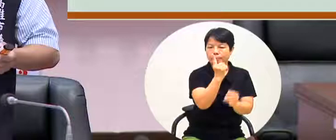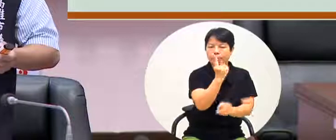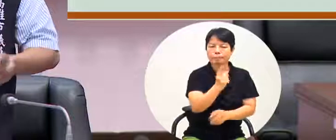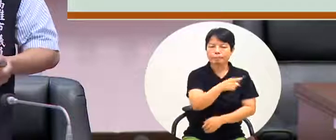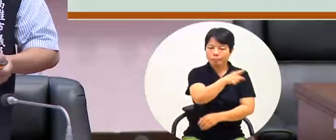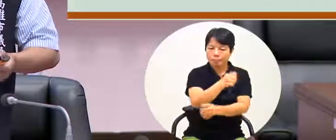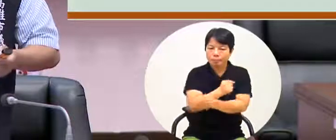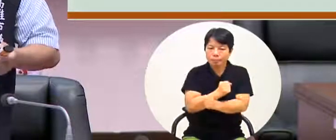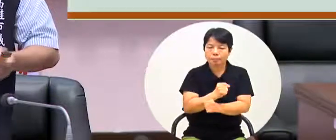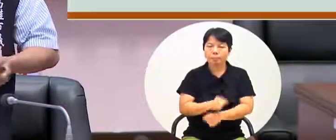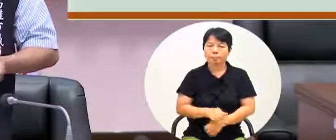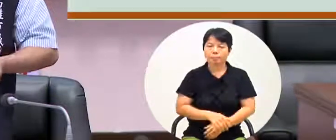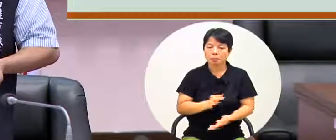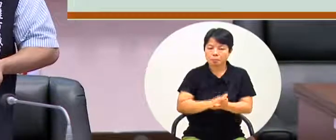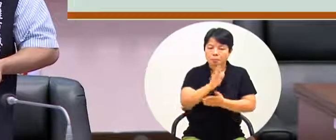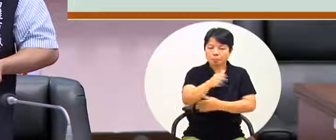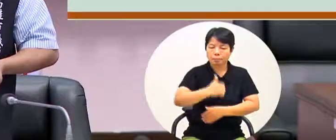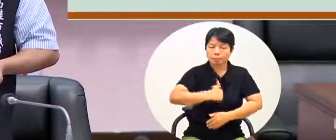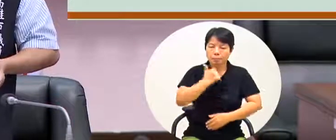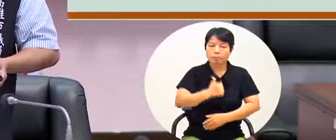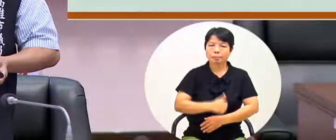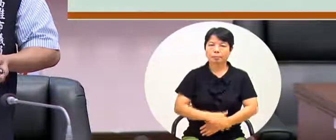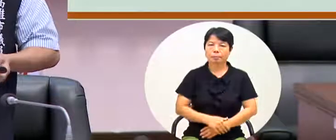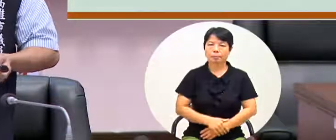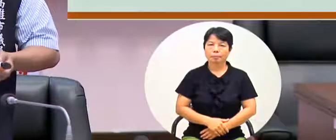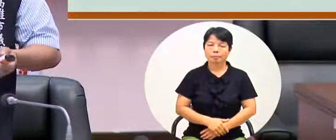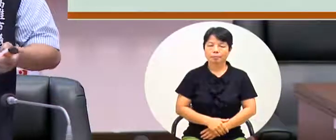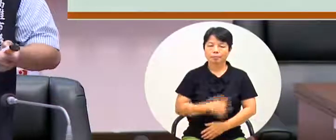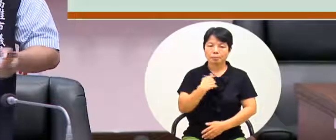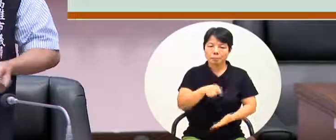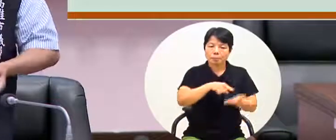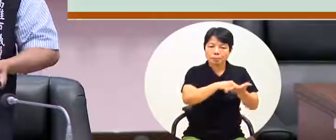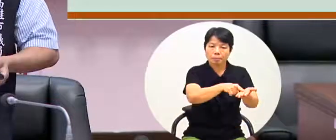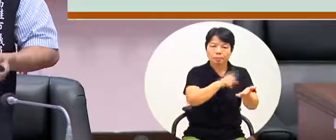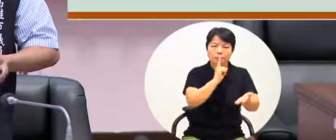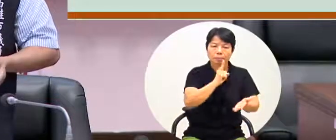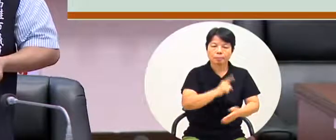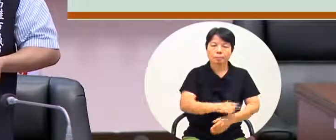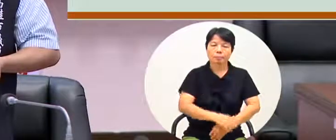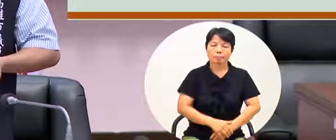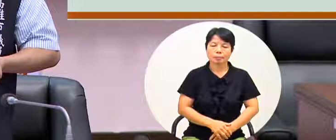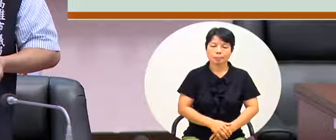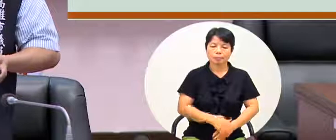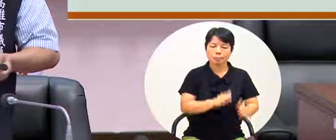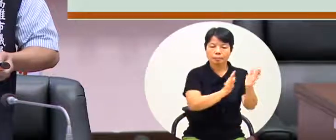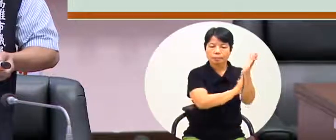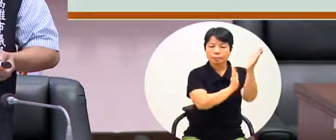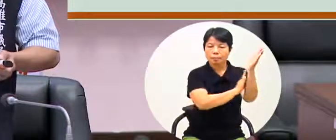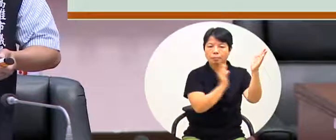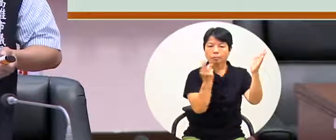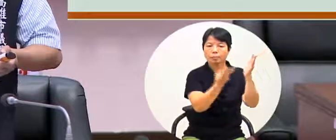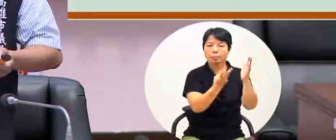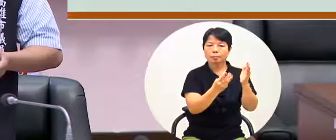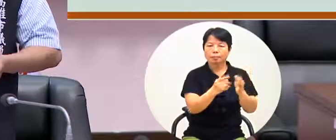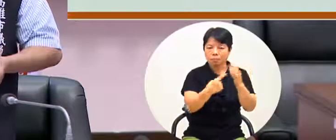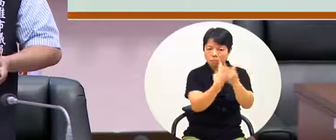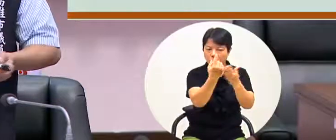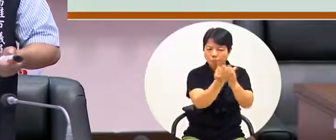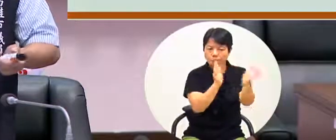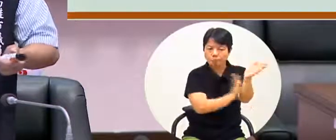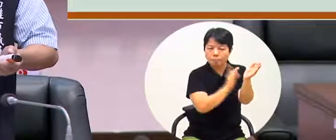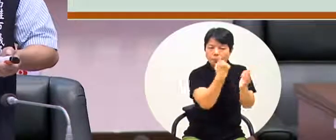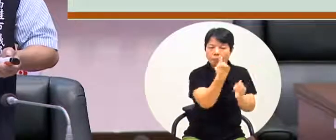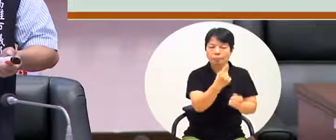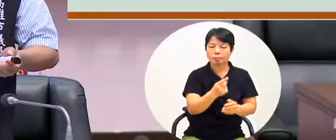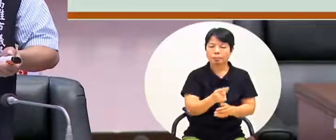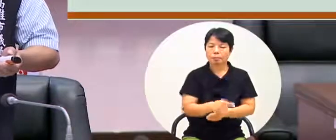正像人咧顶前讲的讲吼，三层比较结果做一层，安都无偌久，黏伊到